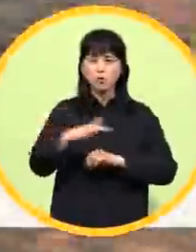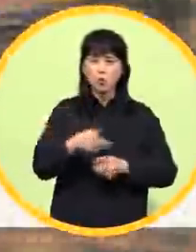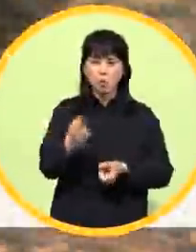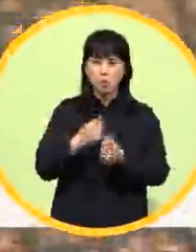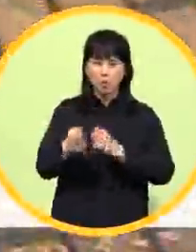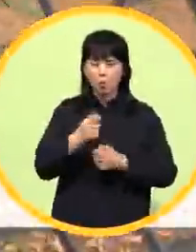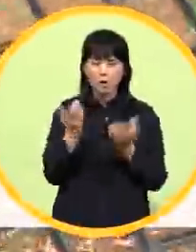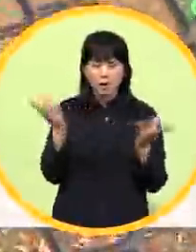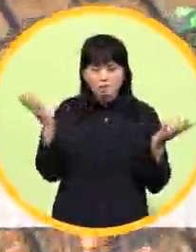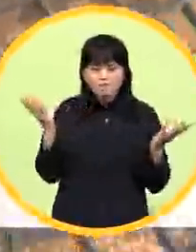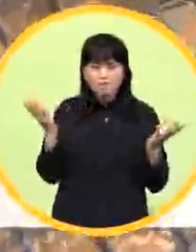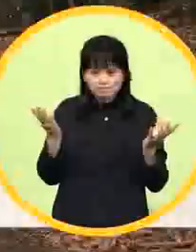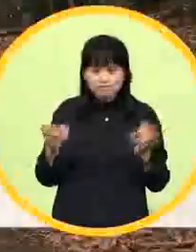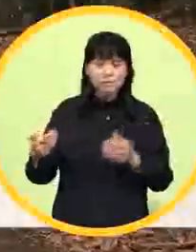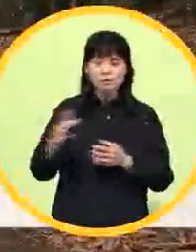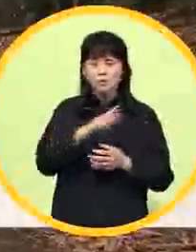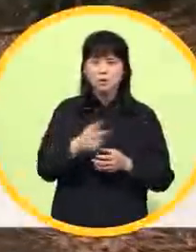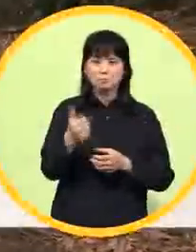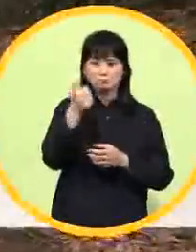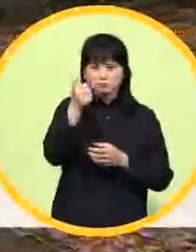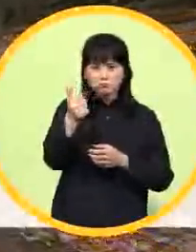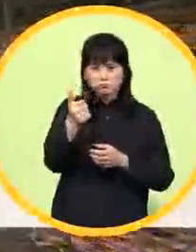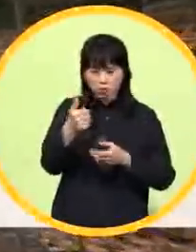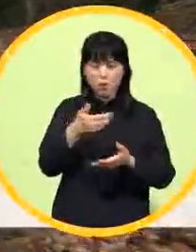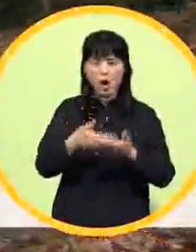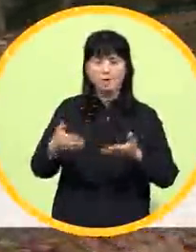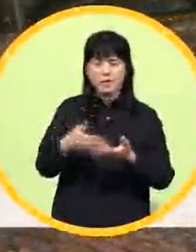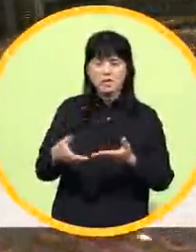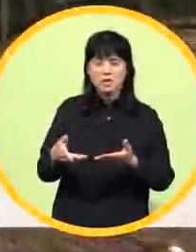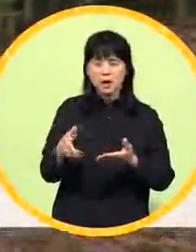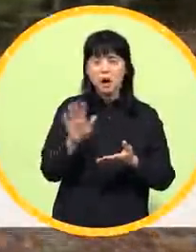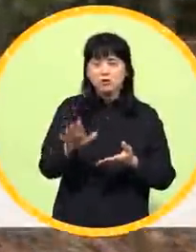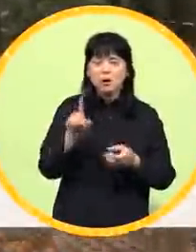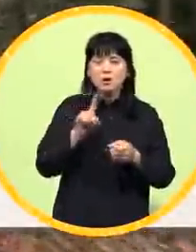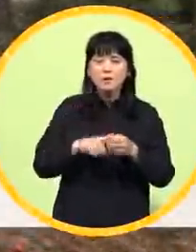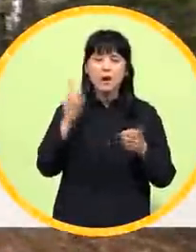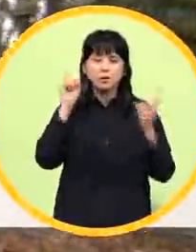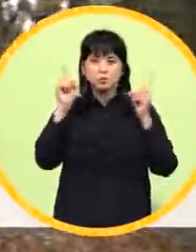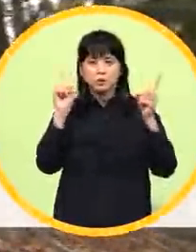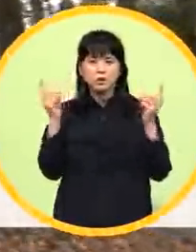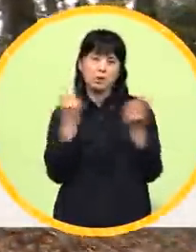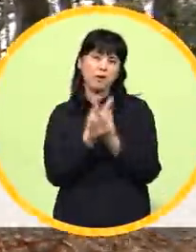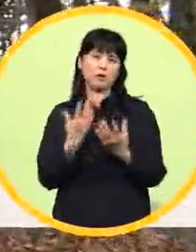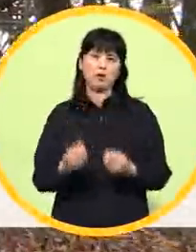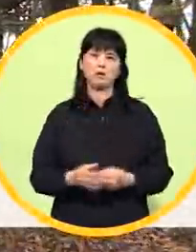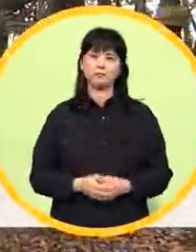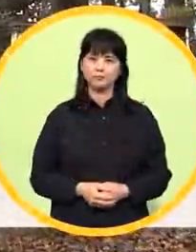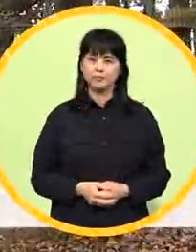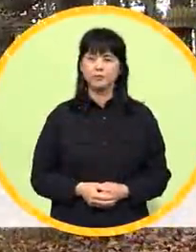で漁師さんが編んだ編みが身近にあったためこの遊びができたということなんですね